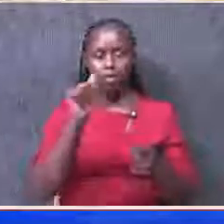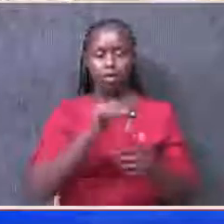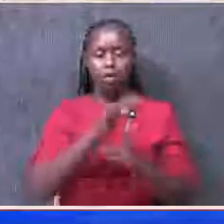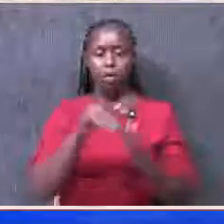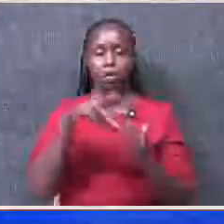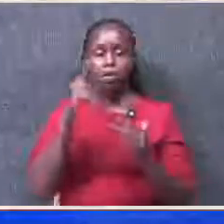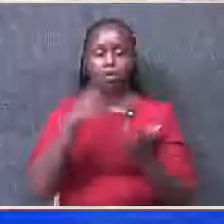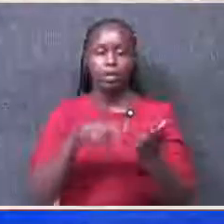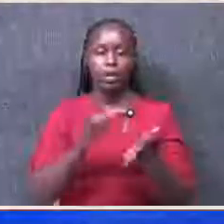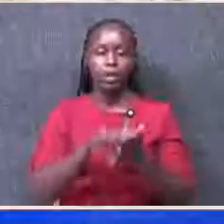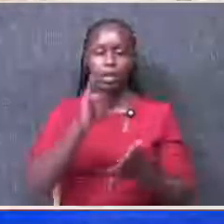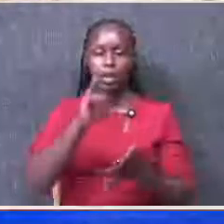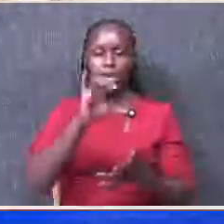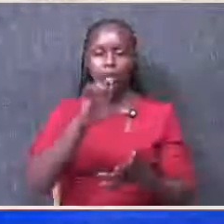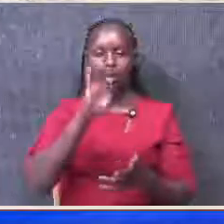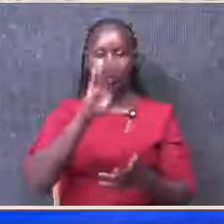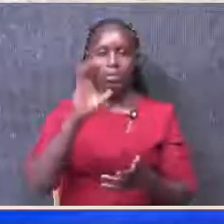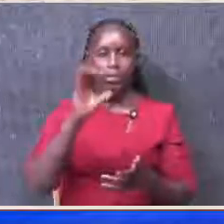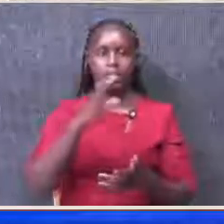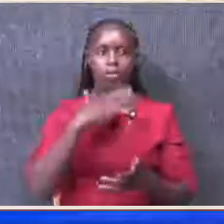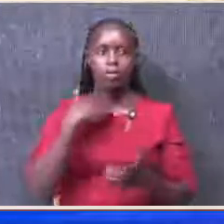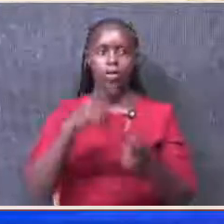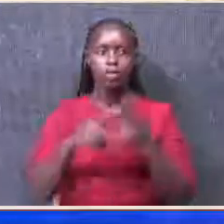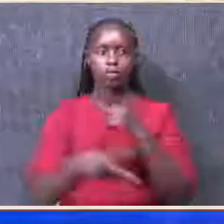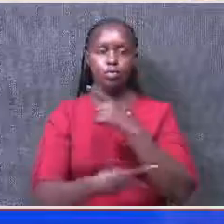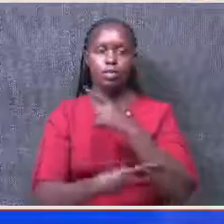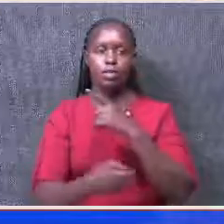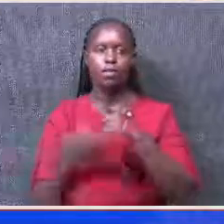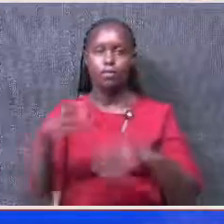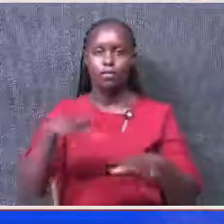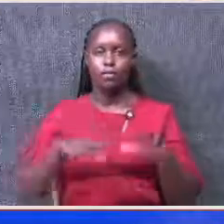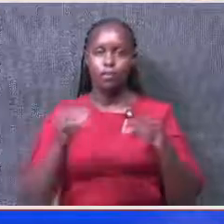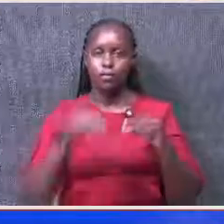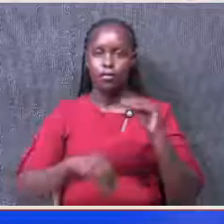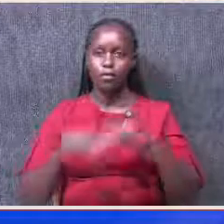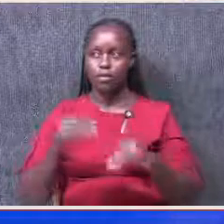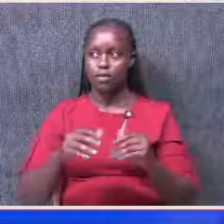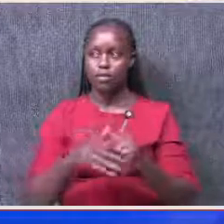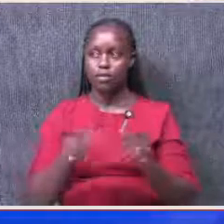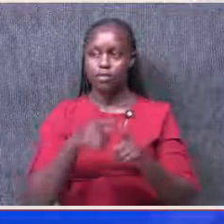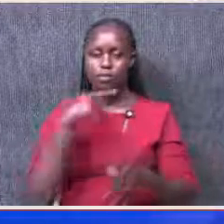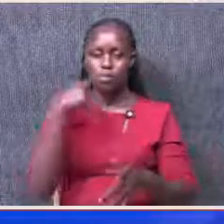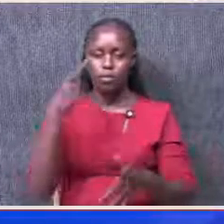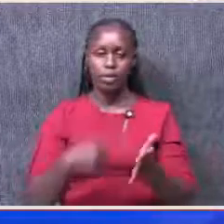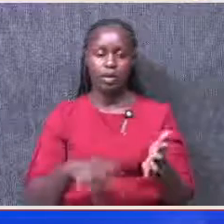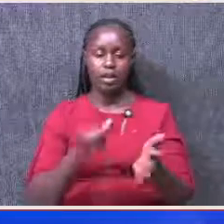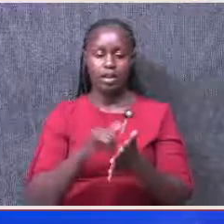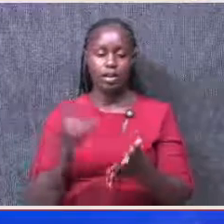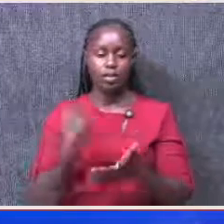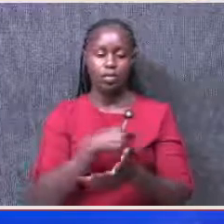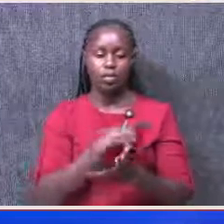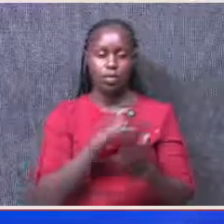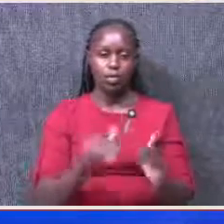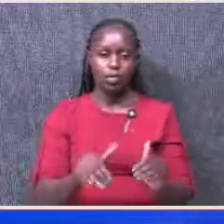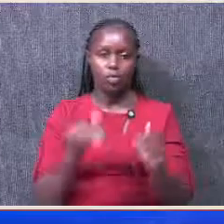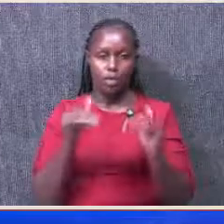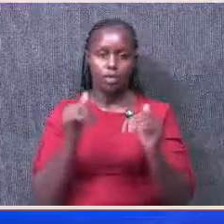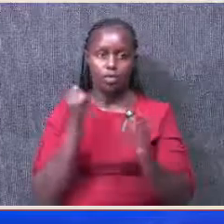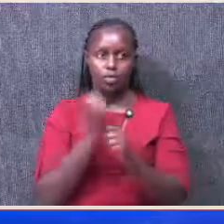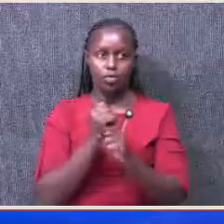that IEBC officials intended to steal votes. Members of Parliament, as you have been told, ni kwamba tunaongojea tufanye ya